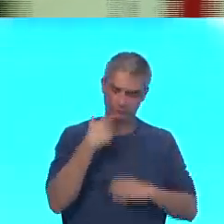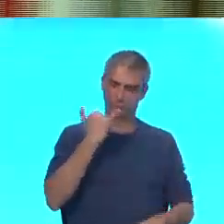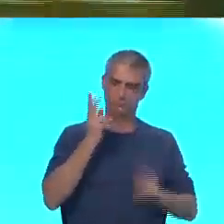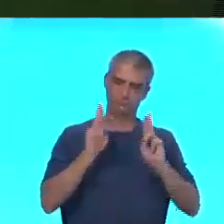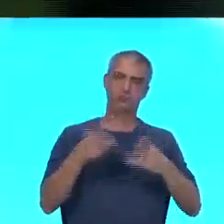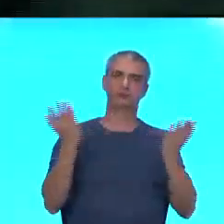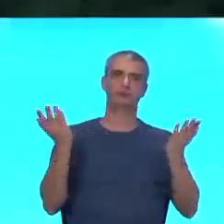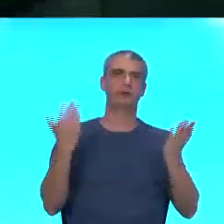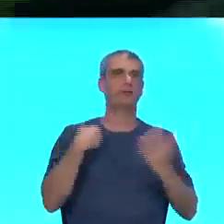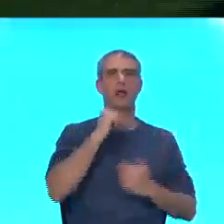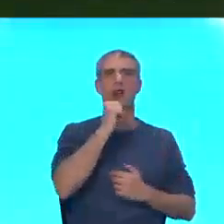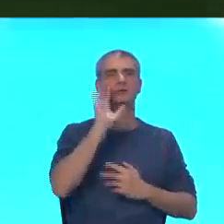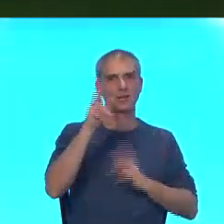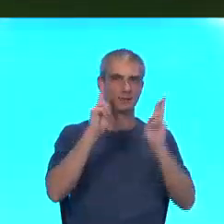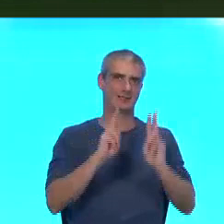כל הסיפור שעשו להם